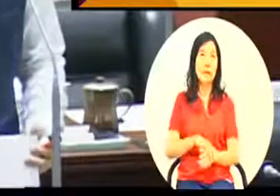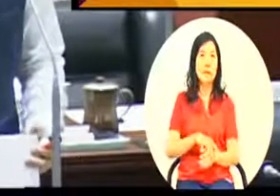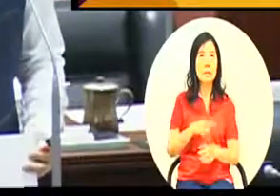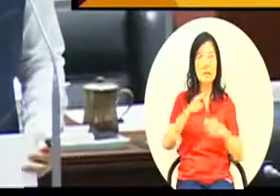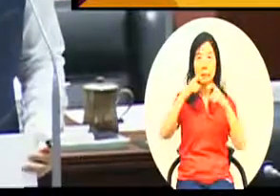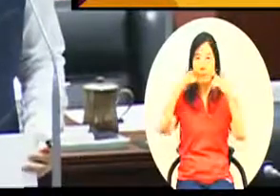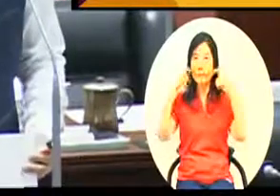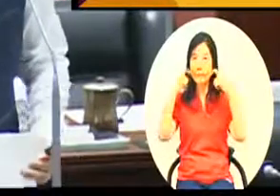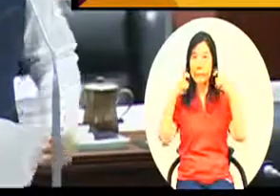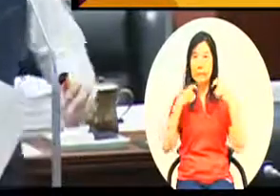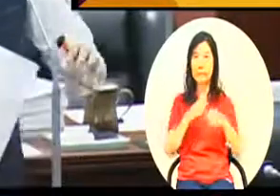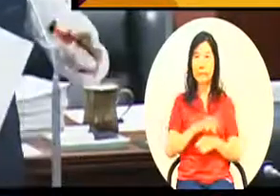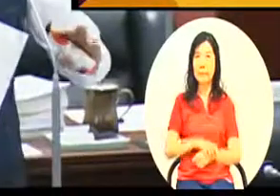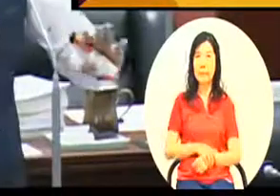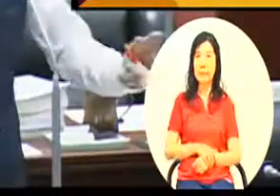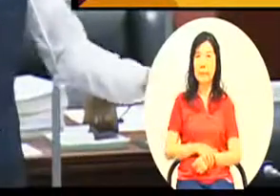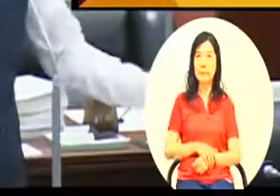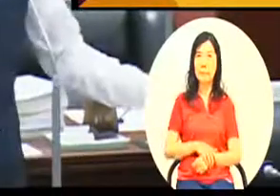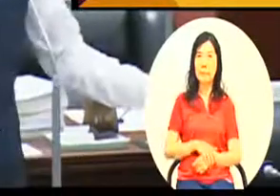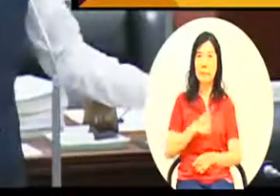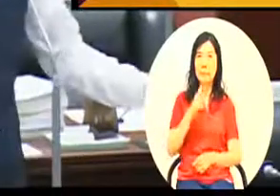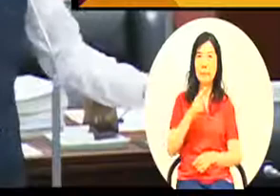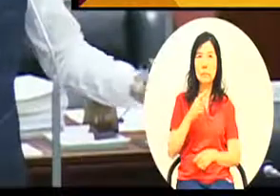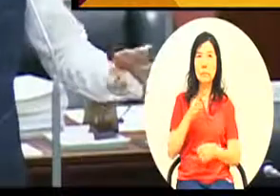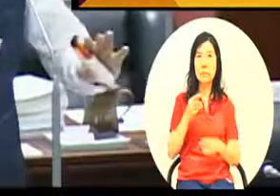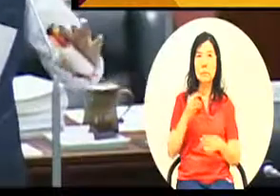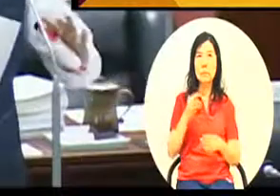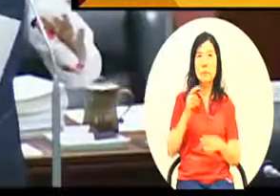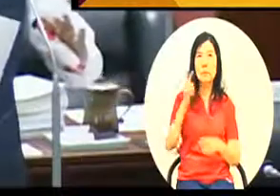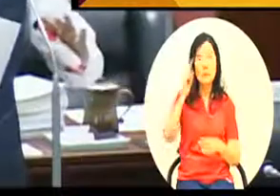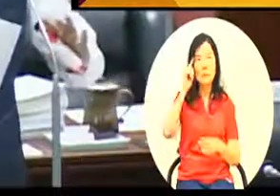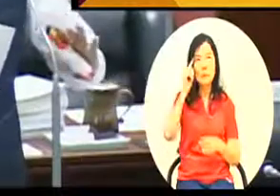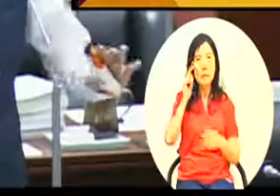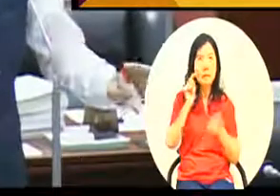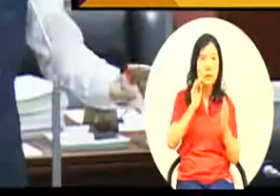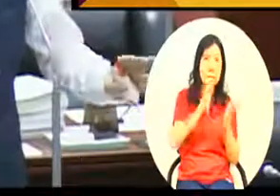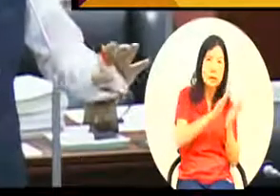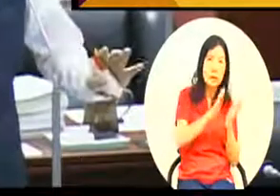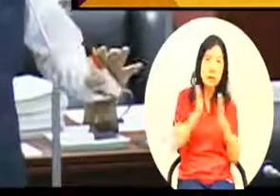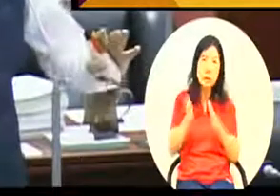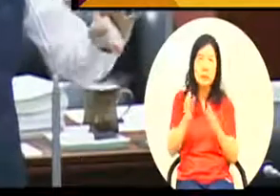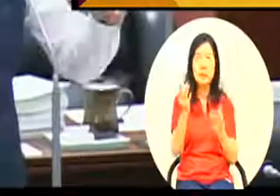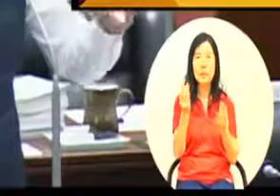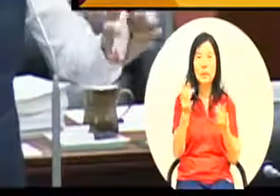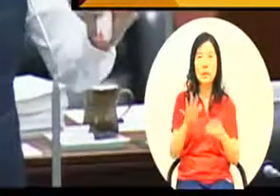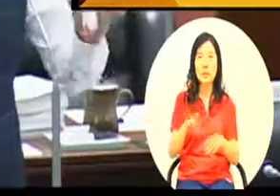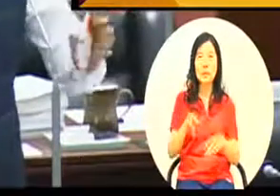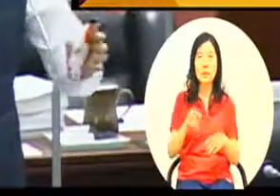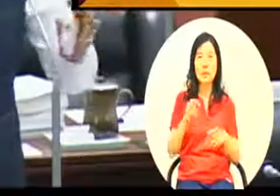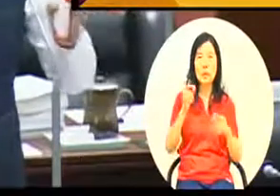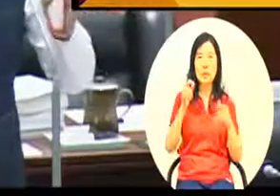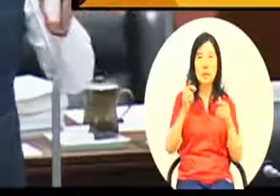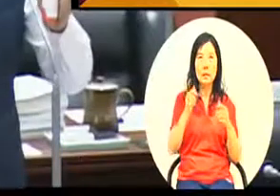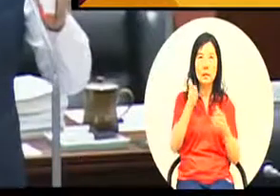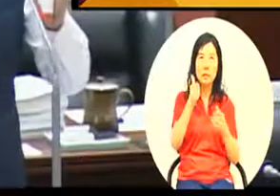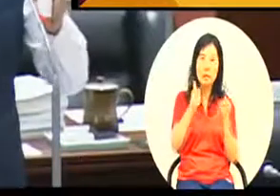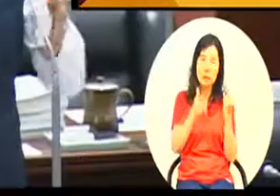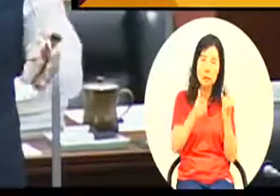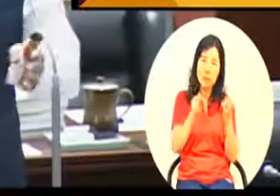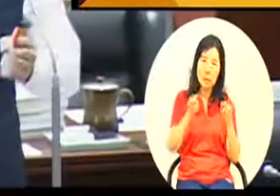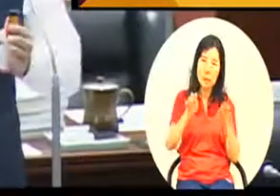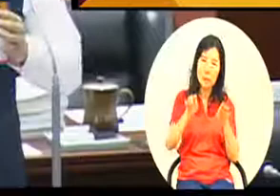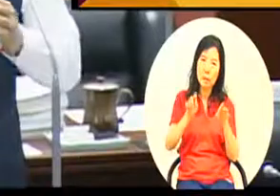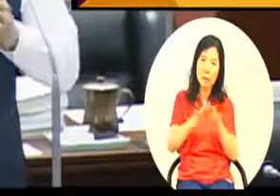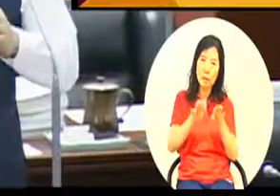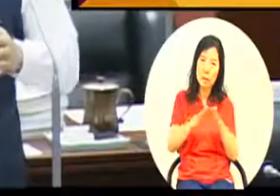奇，我先讲我没有任何的立场，我只是好奇这个问题关于性别平等